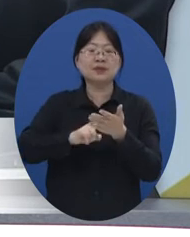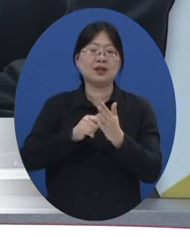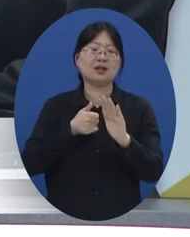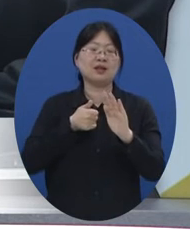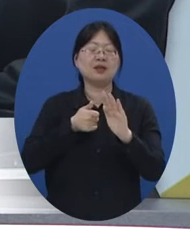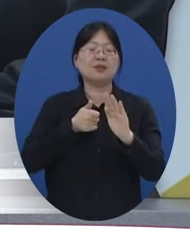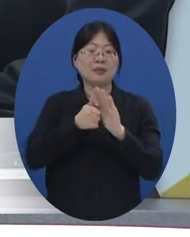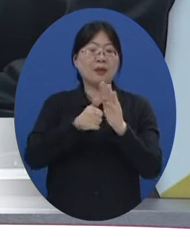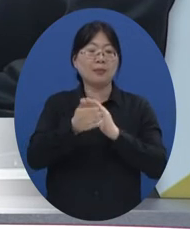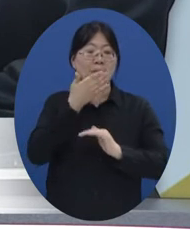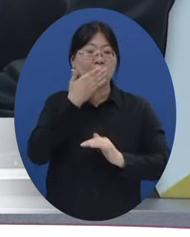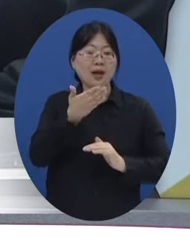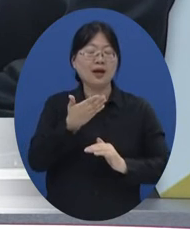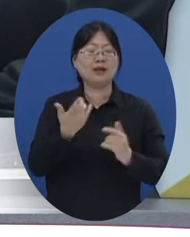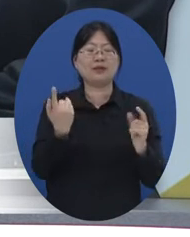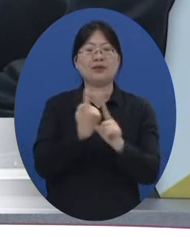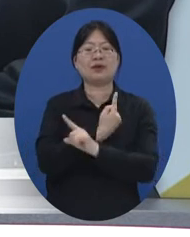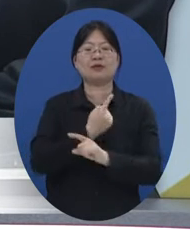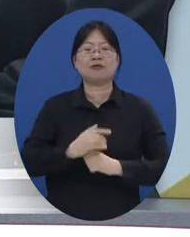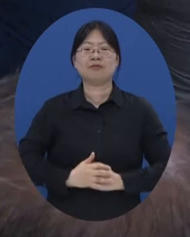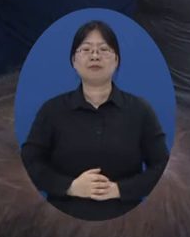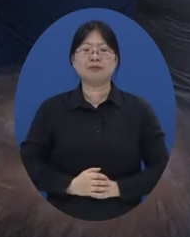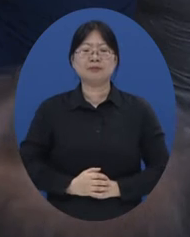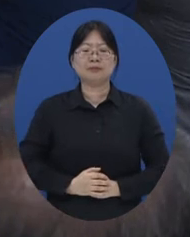자세한 내용 최정 기자가 전해드립니다